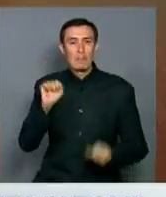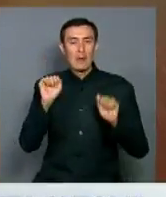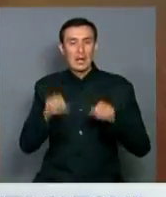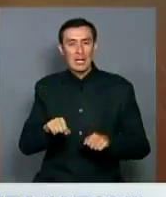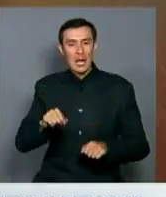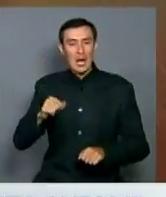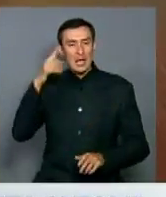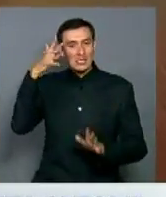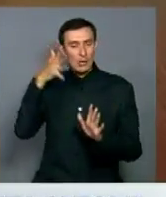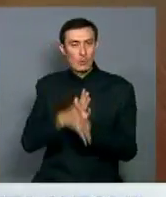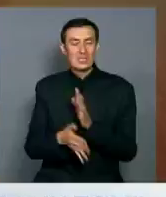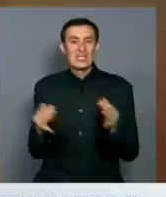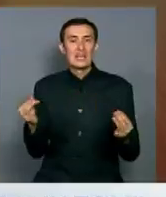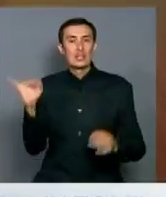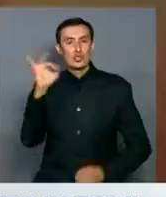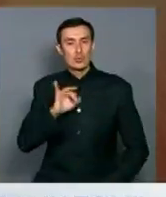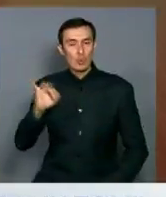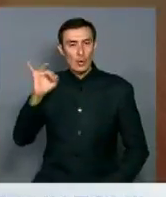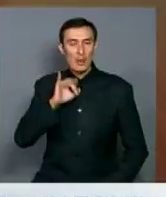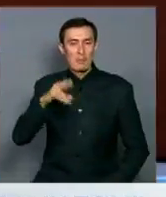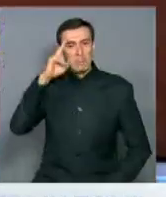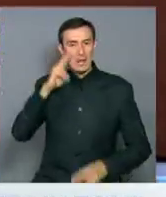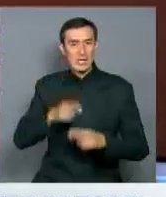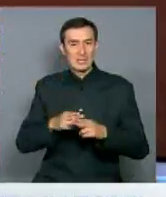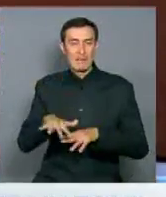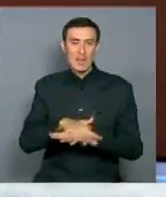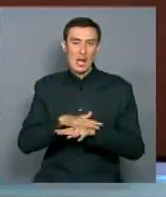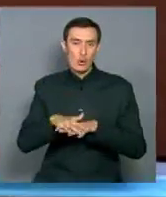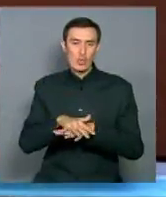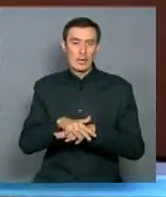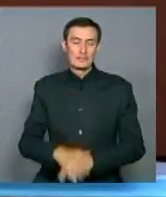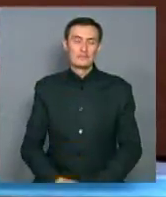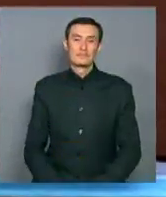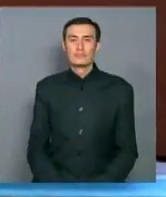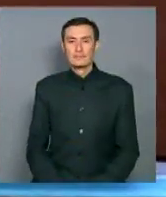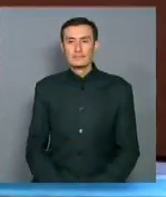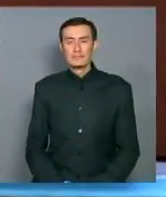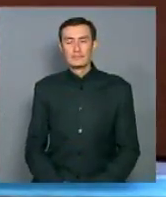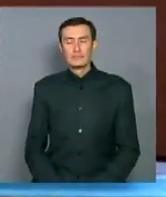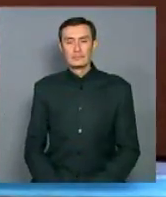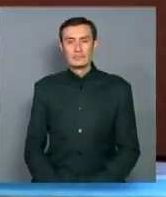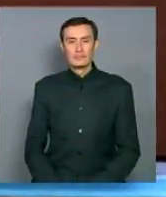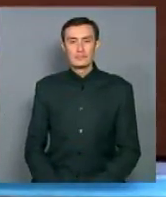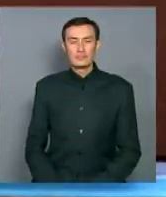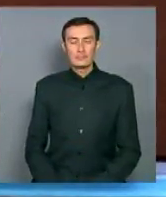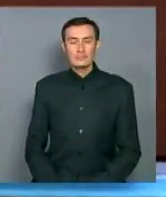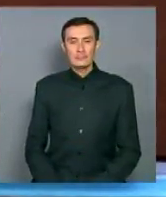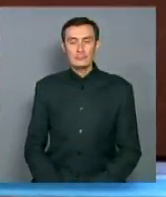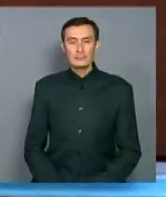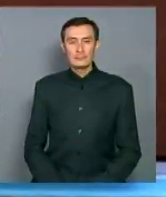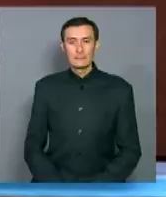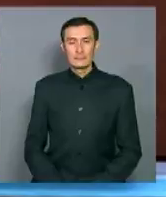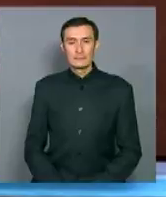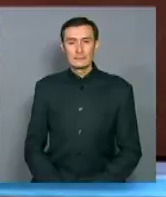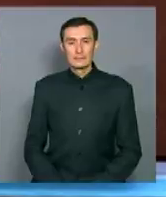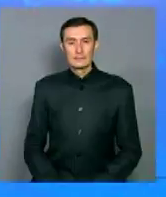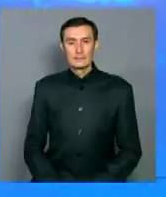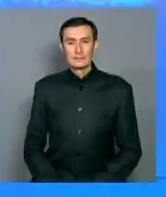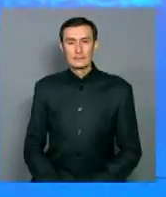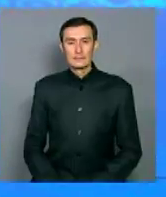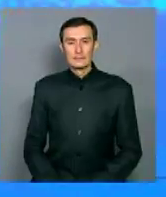с историей и инициативами братского народа. Анна Панащук, Михаил Мищенко. Специально для Хабар 24. Киев, Украина.